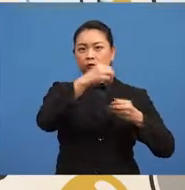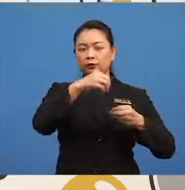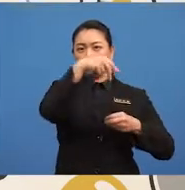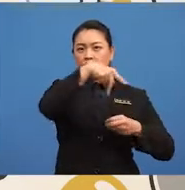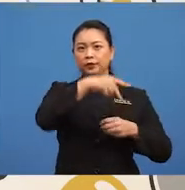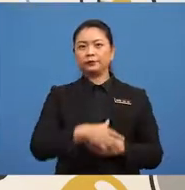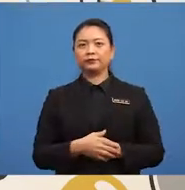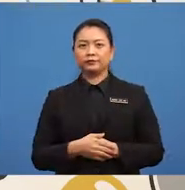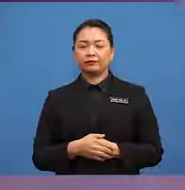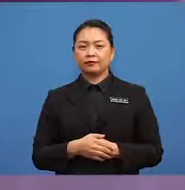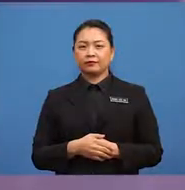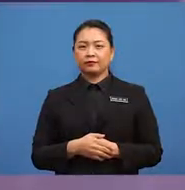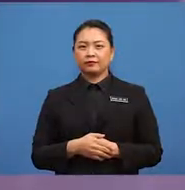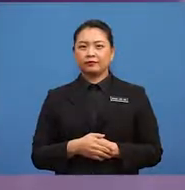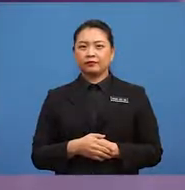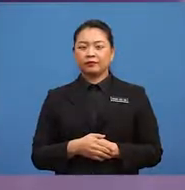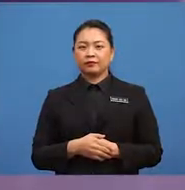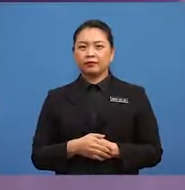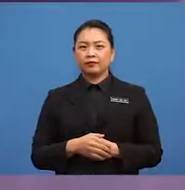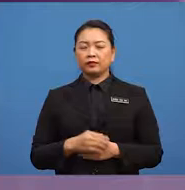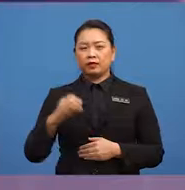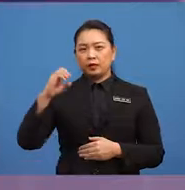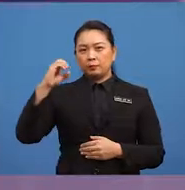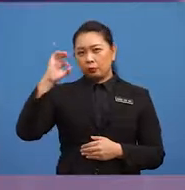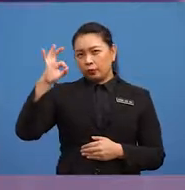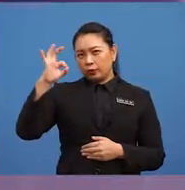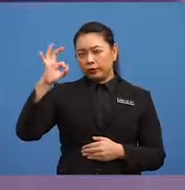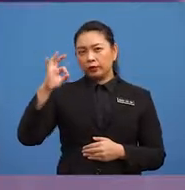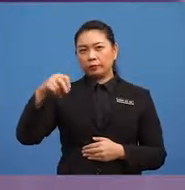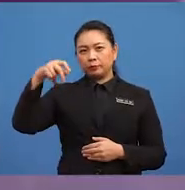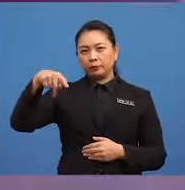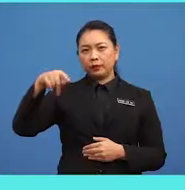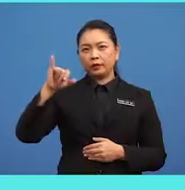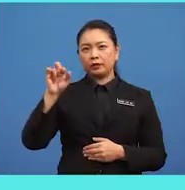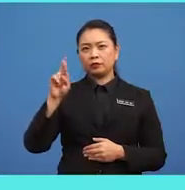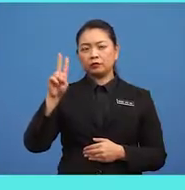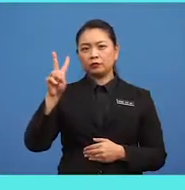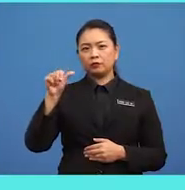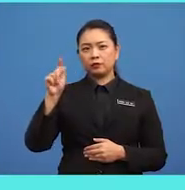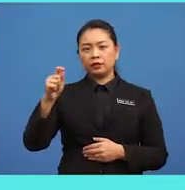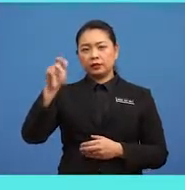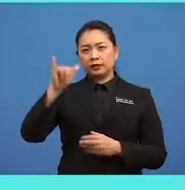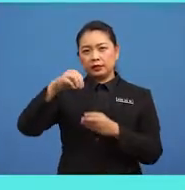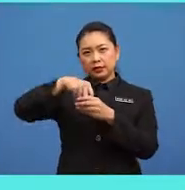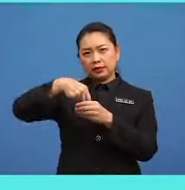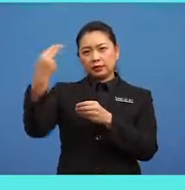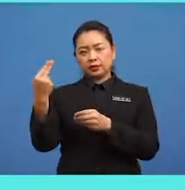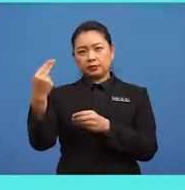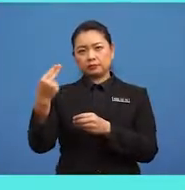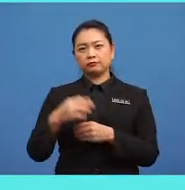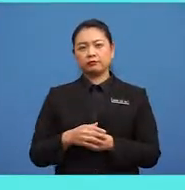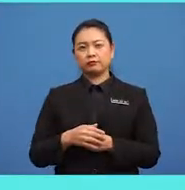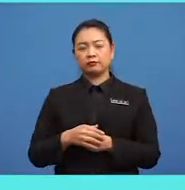pengoksidaan piruvat pula. Molekul piruvat yang terhasil dalam peringkat glikolisis